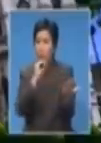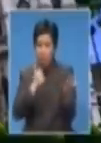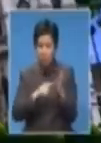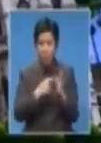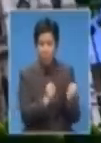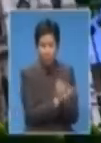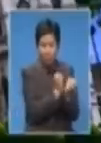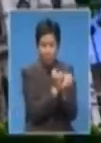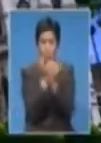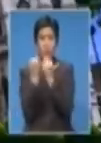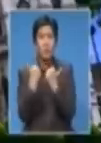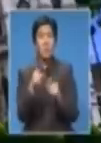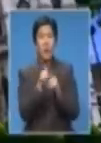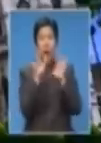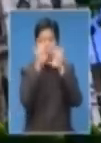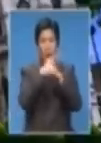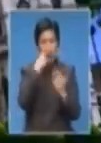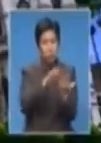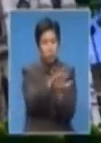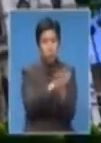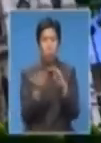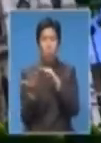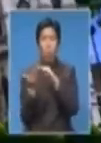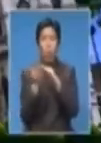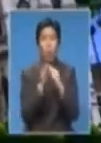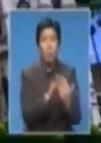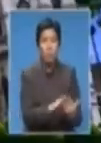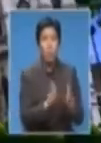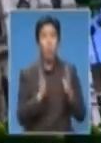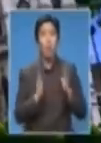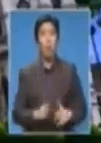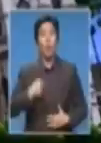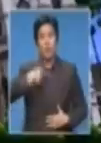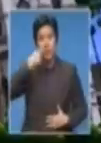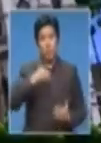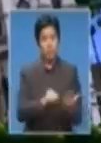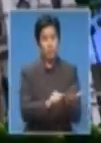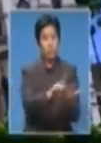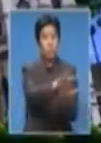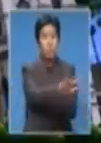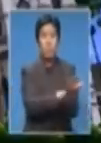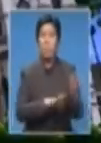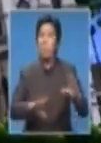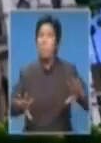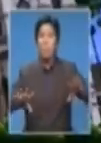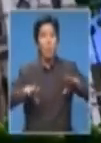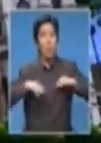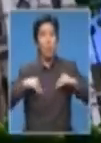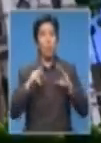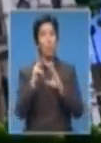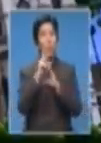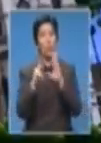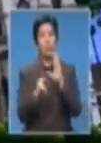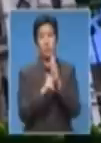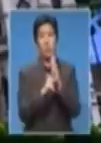ครับเหมือนกับประเทศชาติจะล่มสลายลงไปเพราะนั้นในช่วงเวลานั้นประชาชนชาวไทยเกือบทั้งประเทศก็ไม่ยอมรับในกติกาทั้งดินทั้งปวงนะ